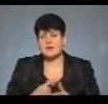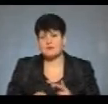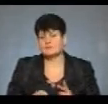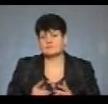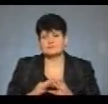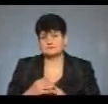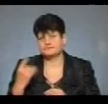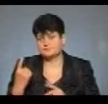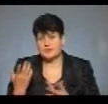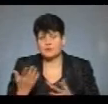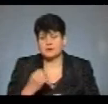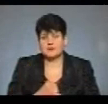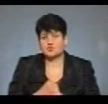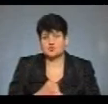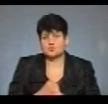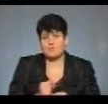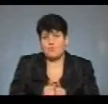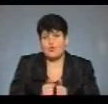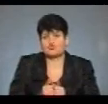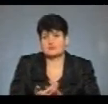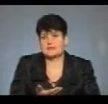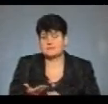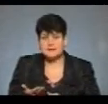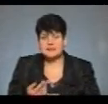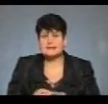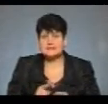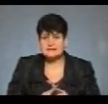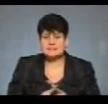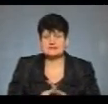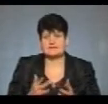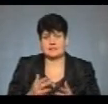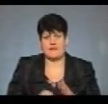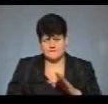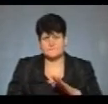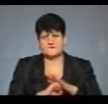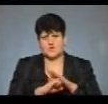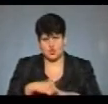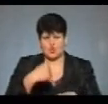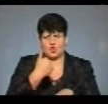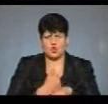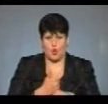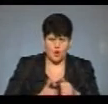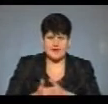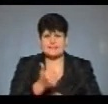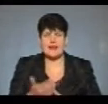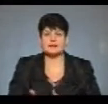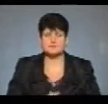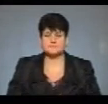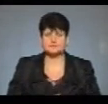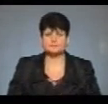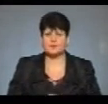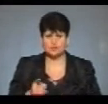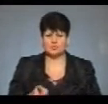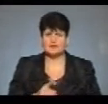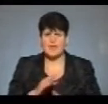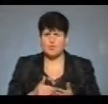ті люди, які працюють, скажімо так, поруч із ними. Тобто це є, скажімо, такі визнані авторитети, лідери, тобто, скажімо тут так, не політика, думки. Тут господарство, абсолютно. Тут робота.